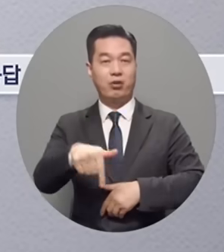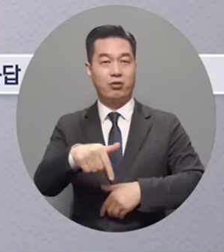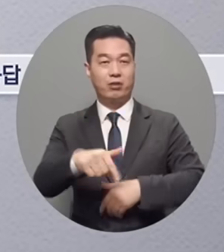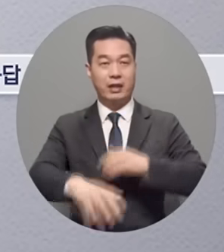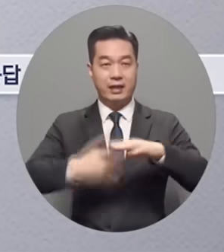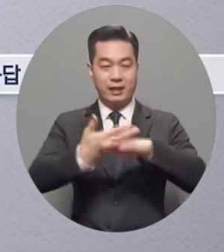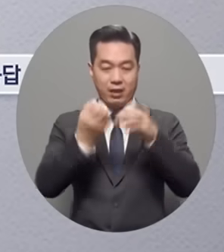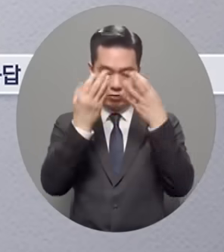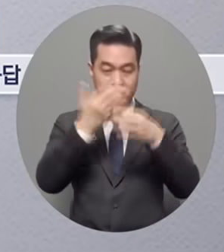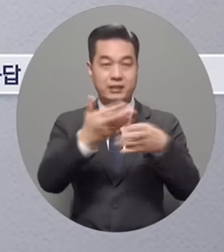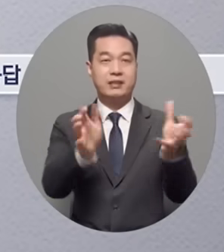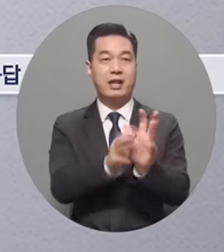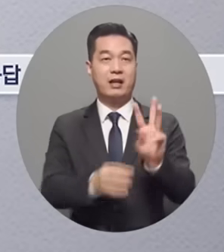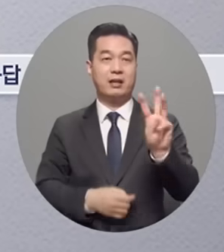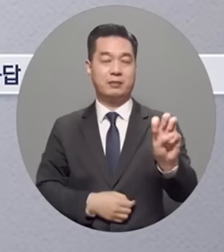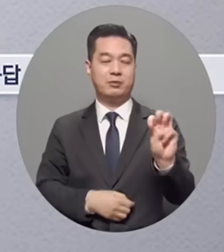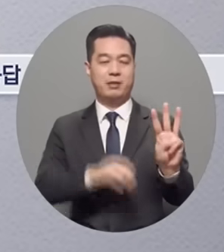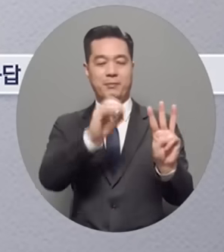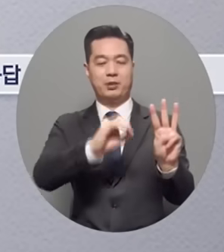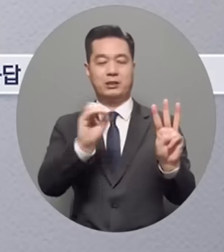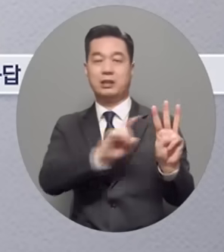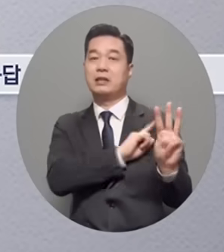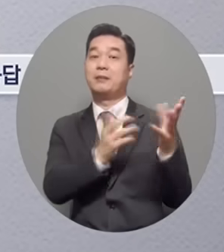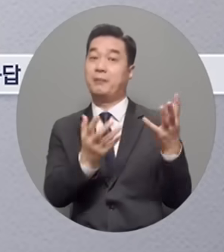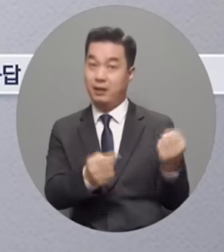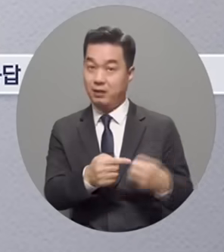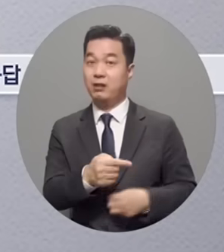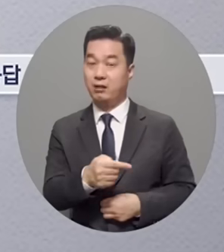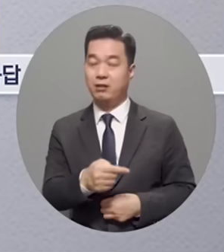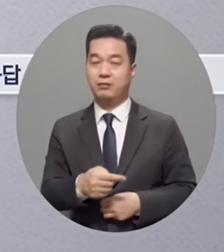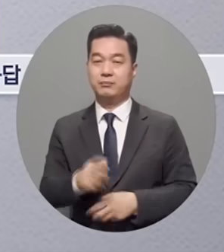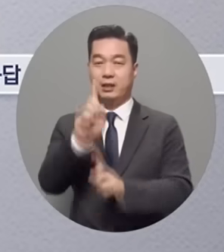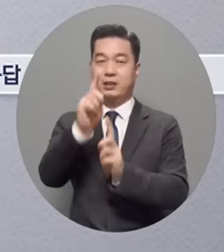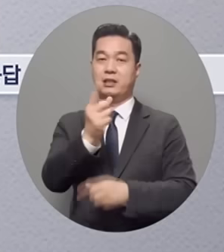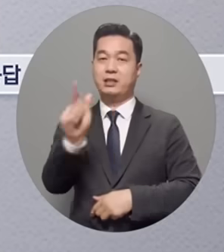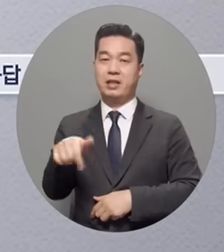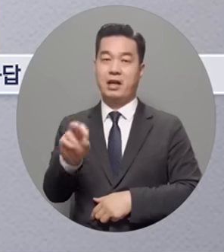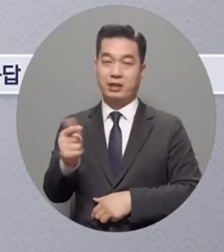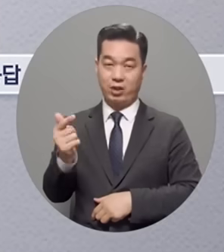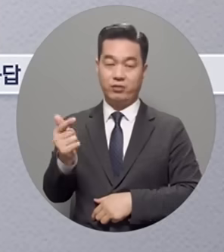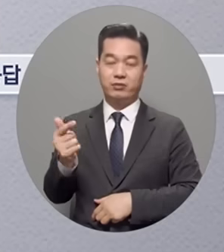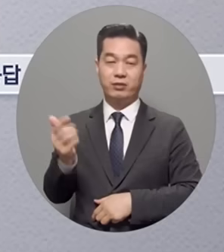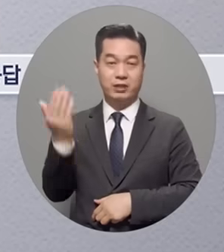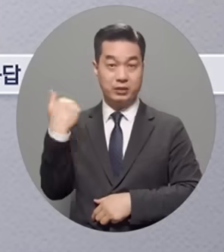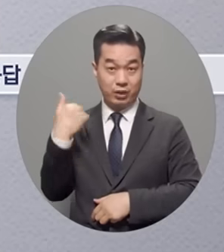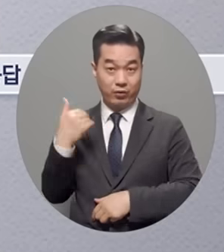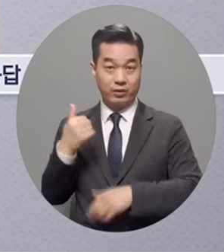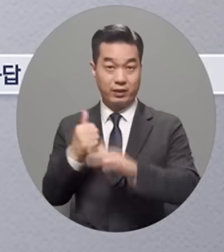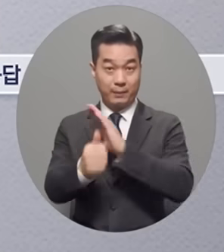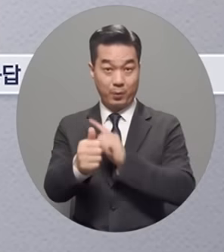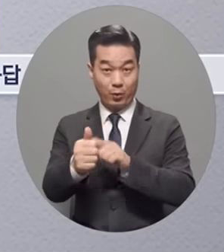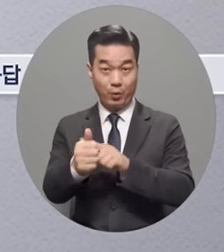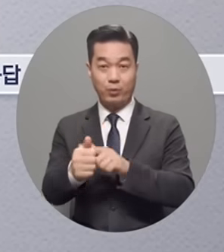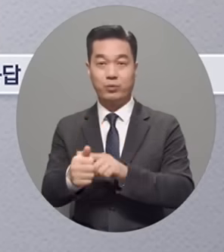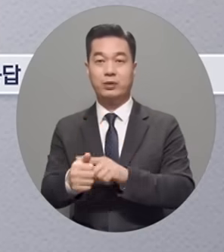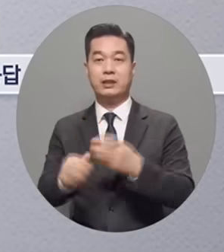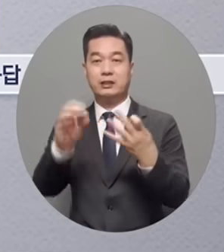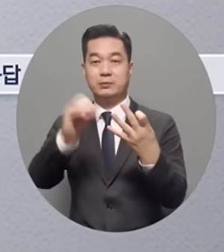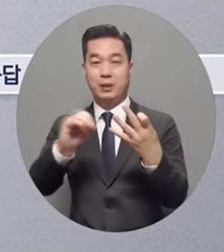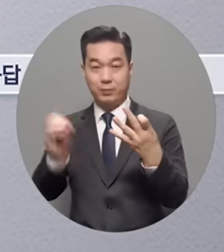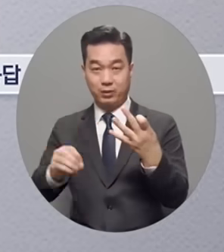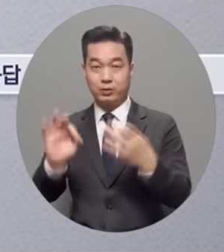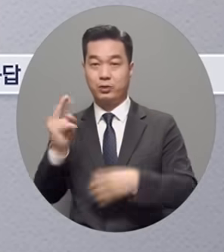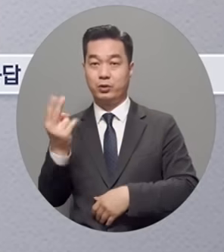비율이 33%로 가장 높았고 이낙연 중심신당은 14%, 용혜인